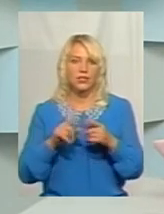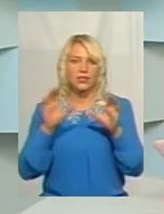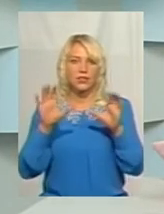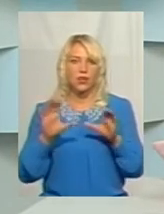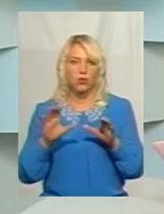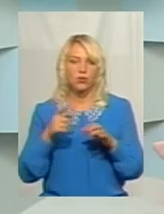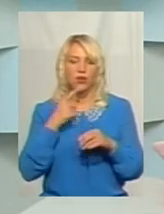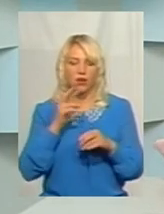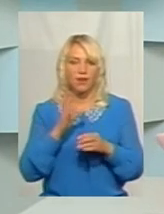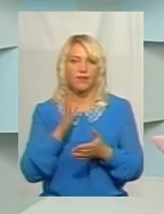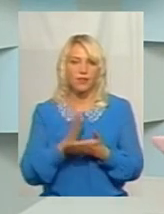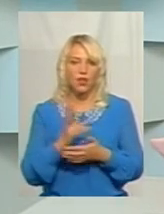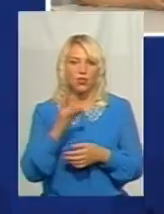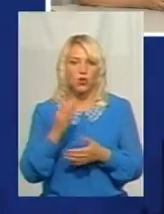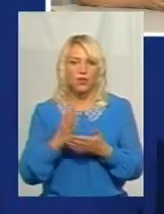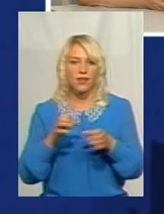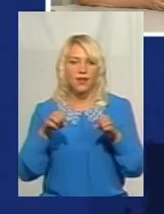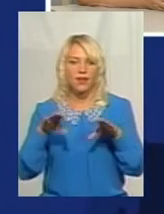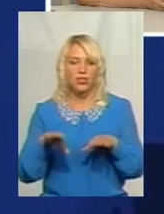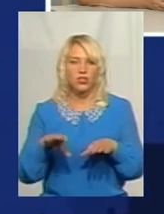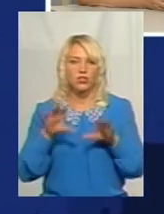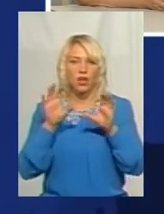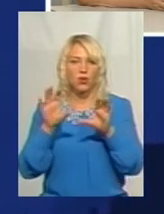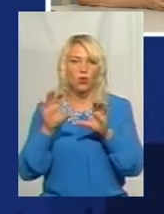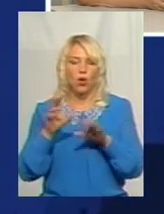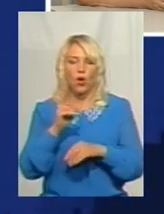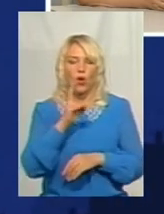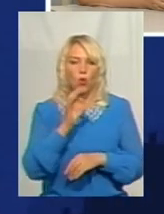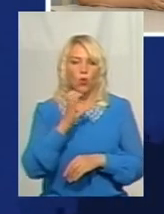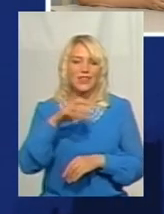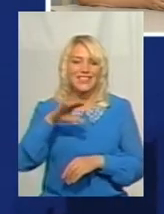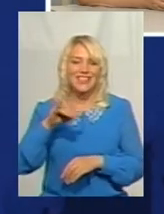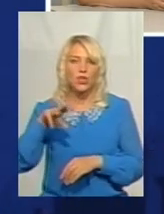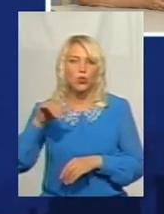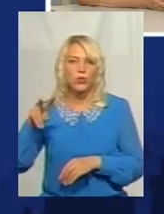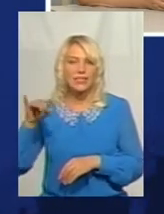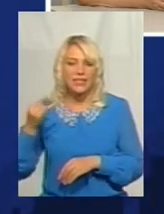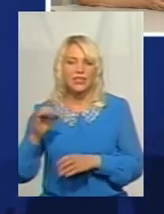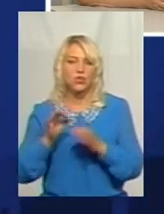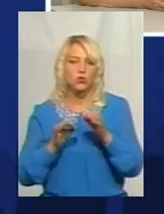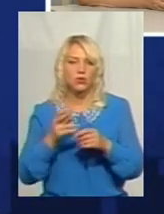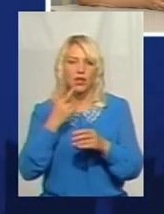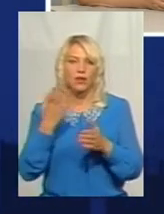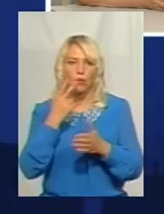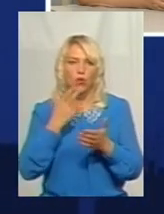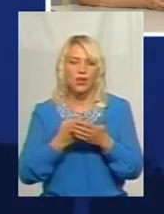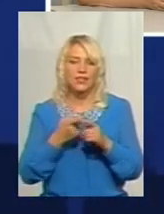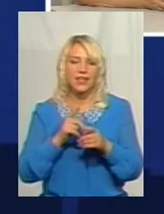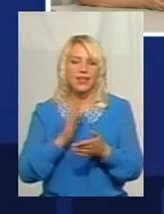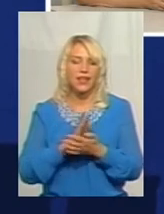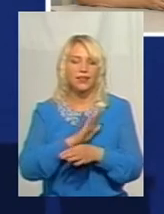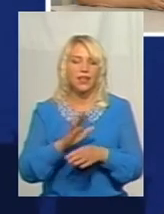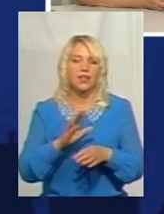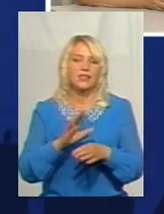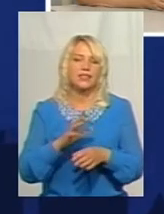би існує. Але є рішення Конституційного суду, який чітко вказує про те, що це є незаконним недопуск дитини до